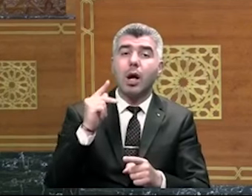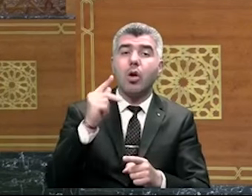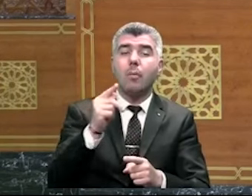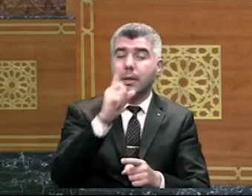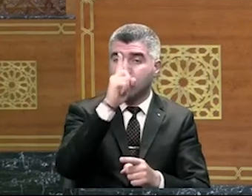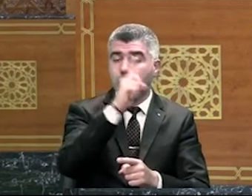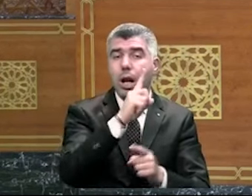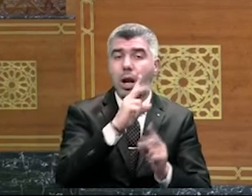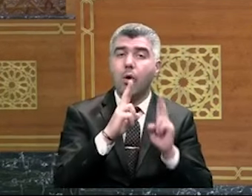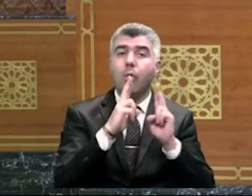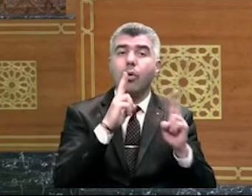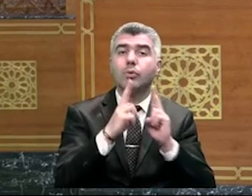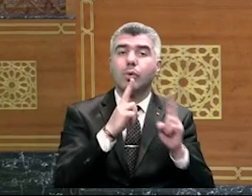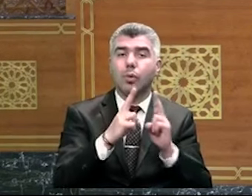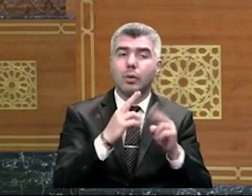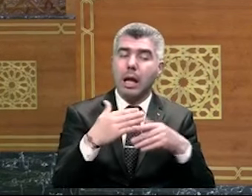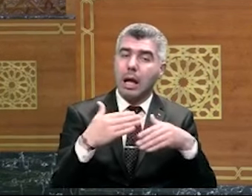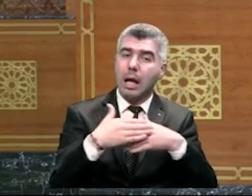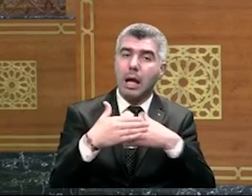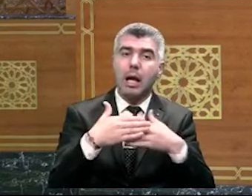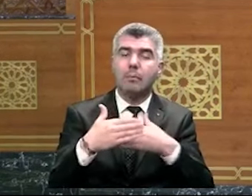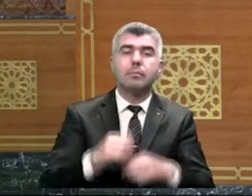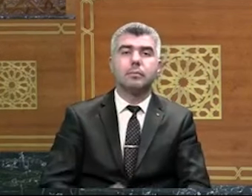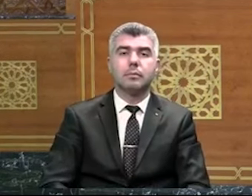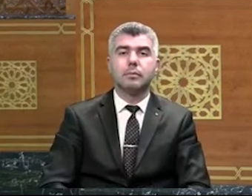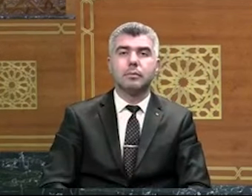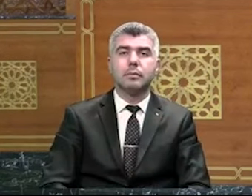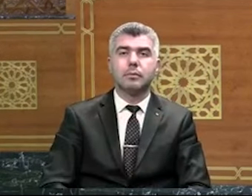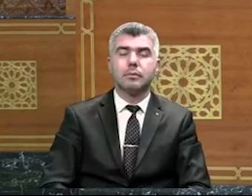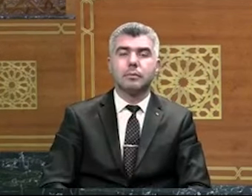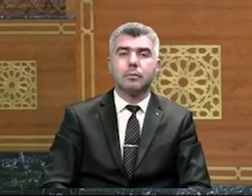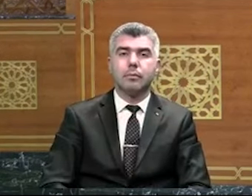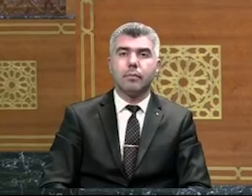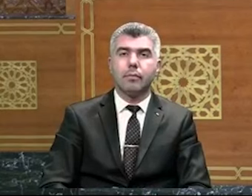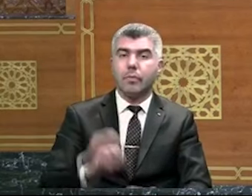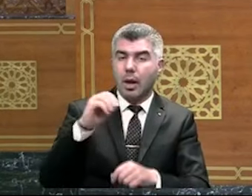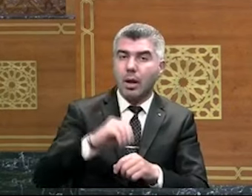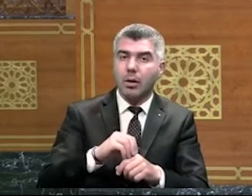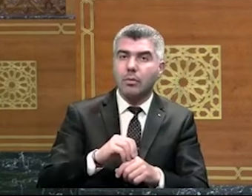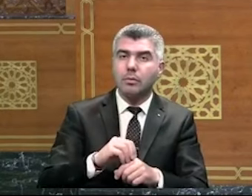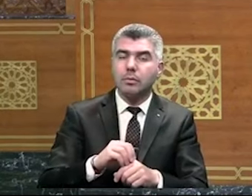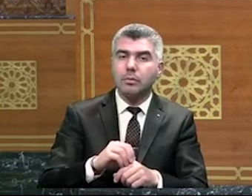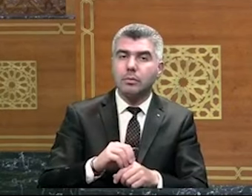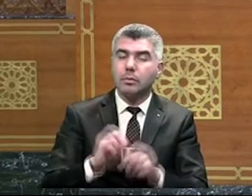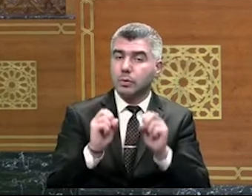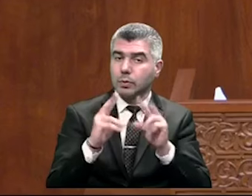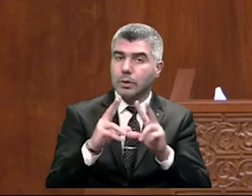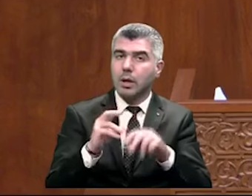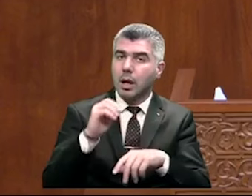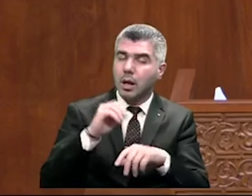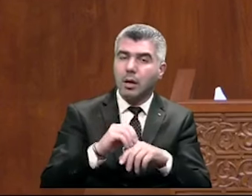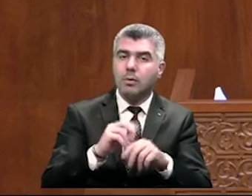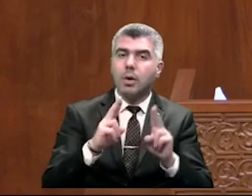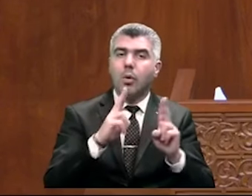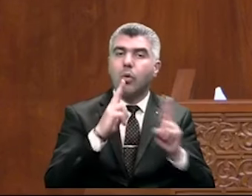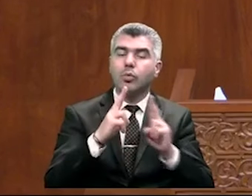في الافق القريب المتوسط من جهه اخرى ينبغي التذكير كذلك في مجال